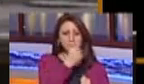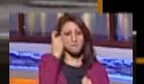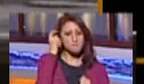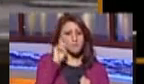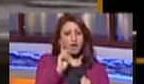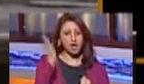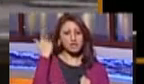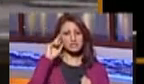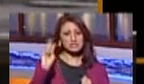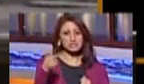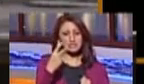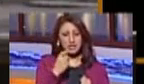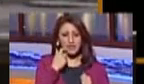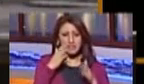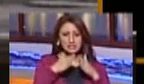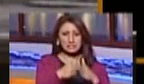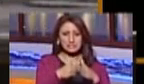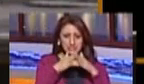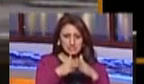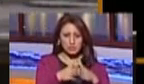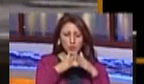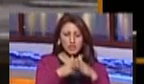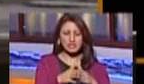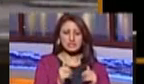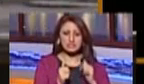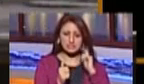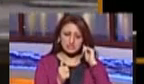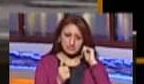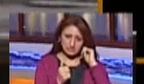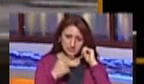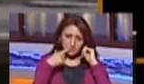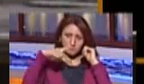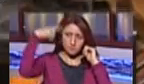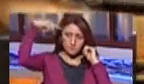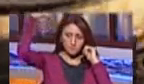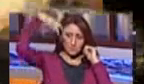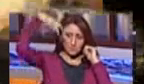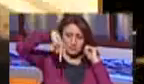أيام لجهاز طابعة وسكانر من الدور 8